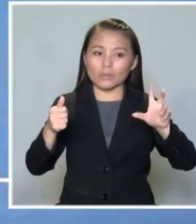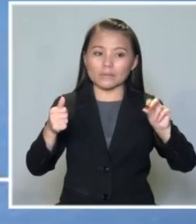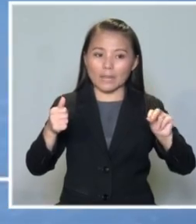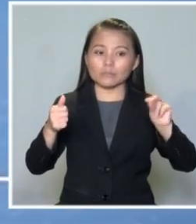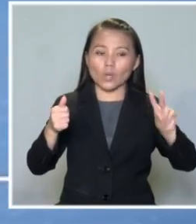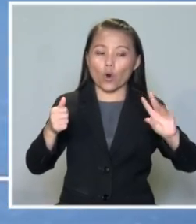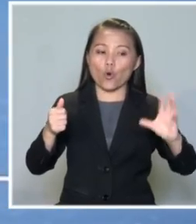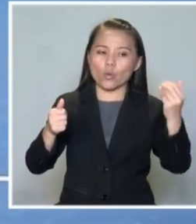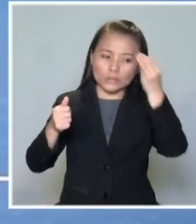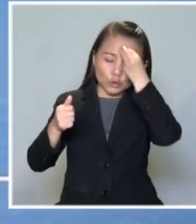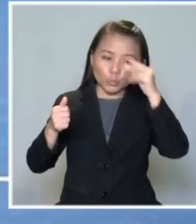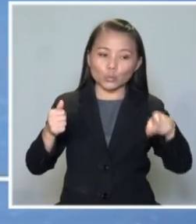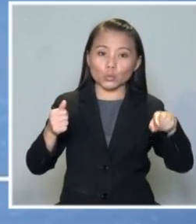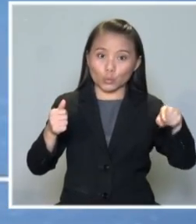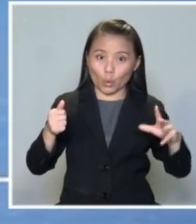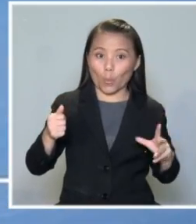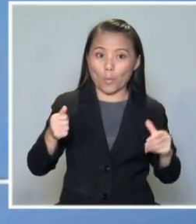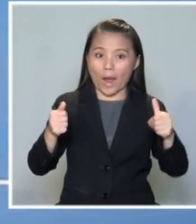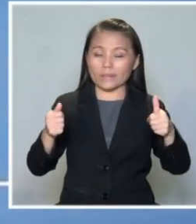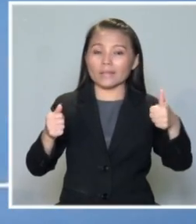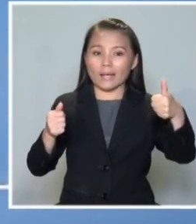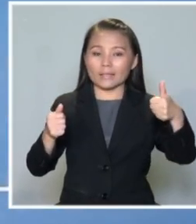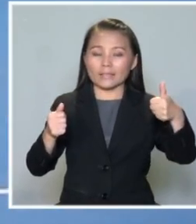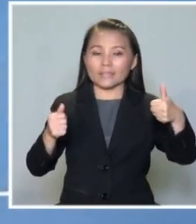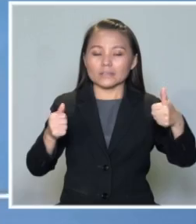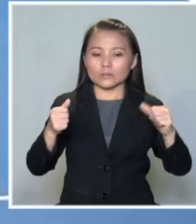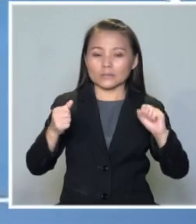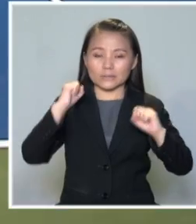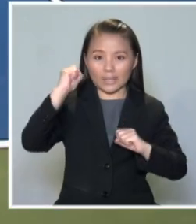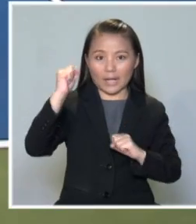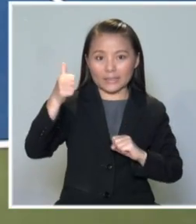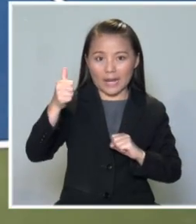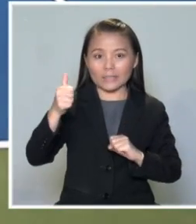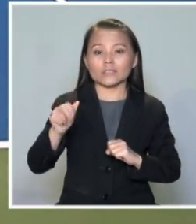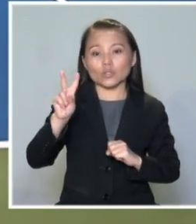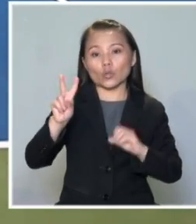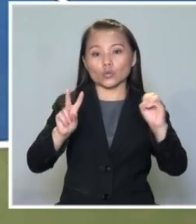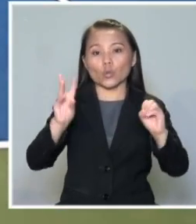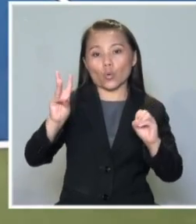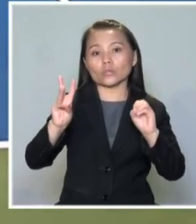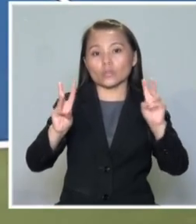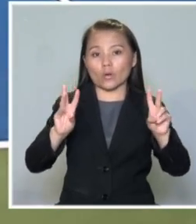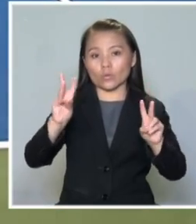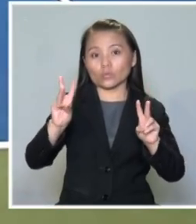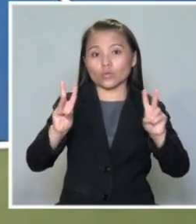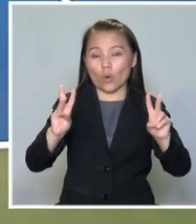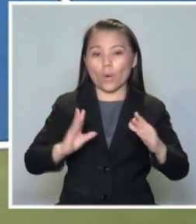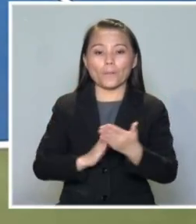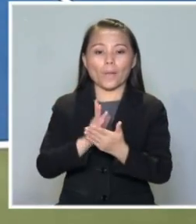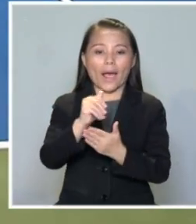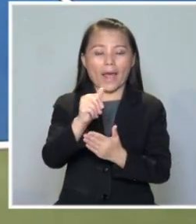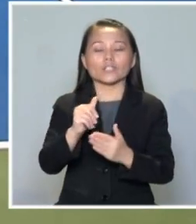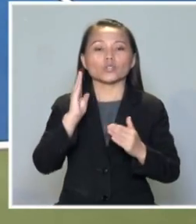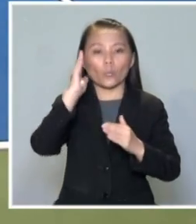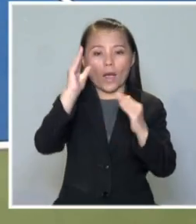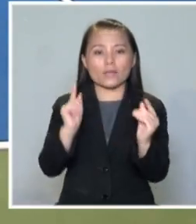1332ของโลกจากญี่ปุ่นที่ผ่านเข้ามาจากรอบคัดเลือกรอบ2ชนะไปได้2เซตรวดนะครับ6-2 6-2 ผ่านเข้าสู่รอบก่อนรองชนะเลิศ